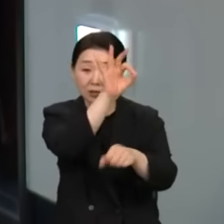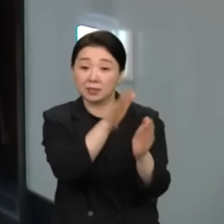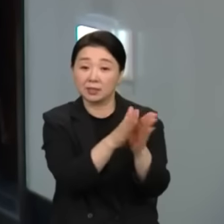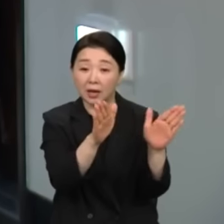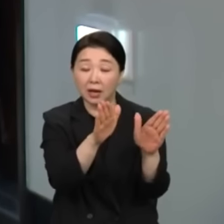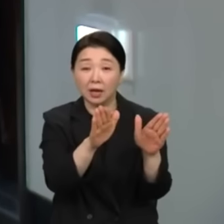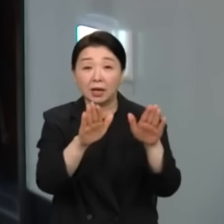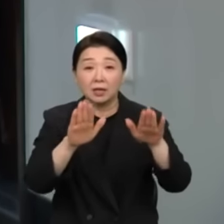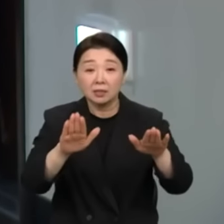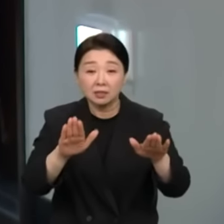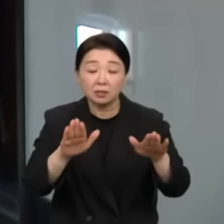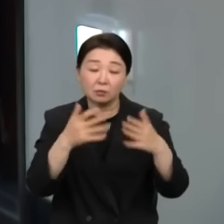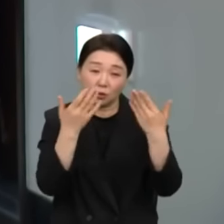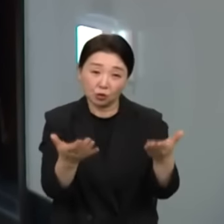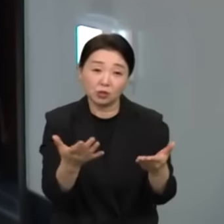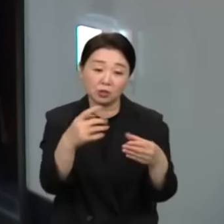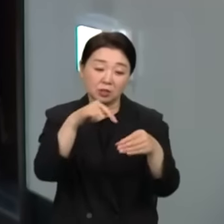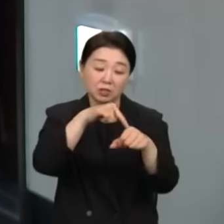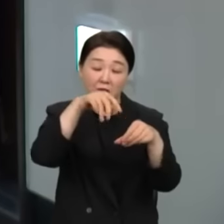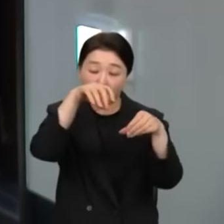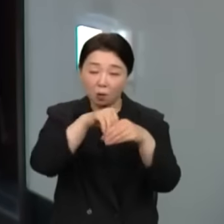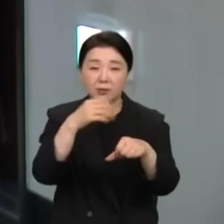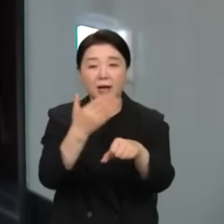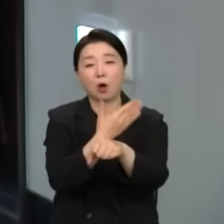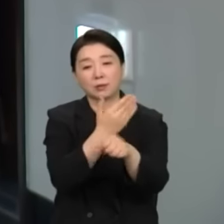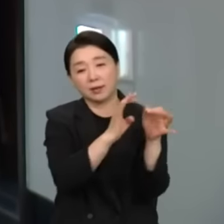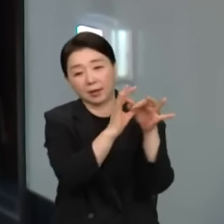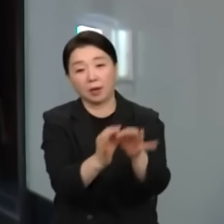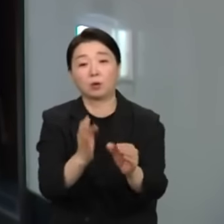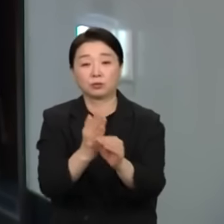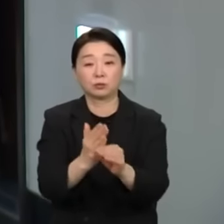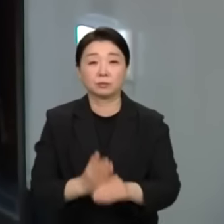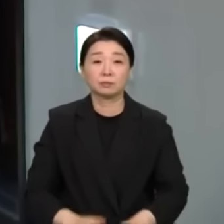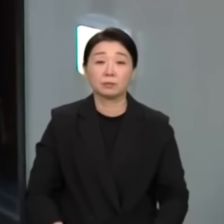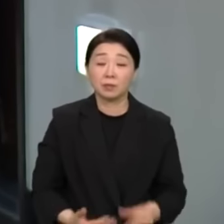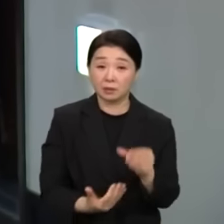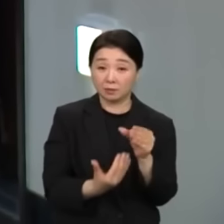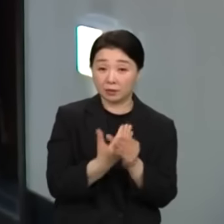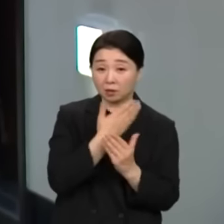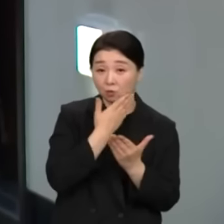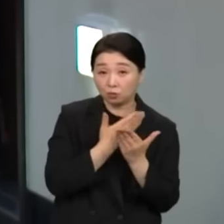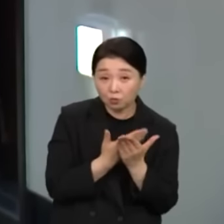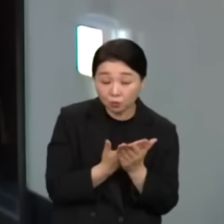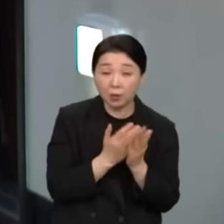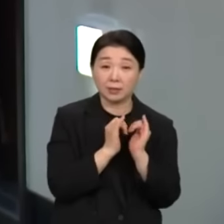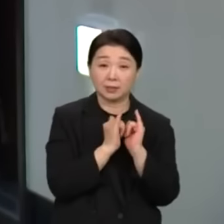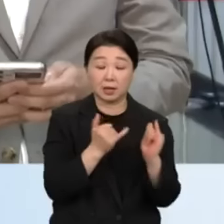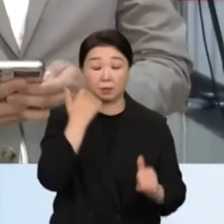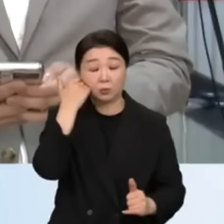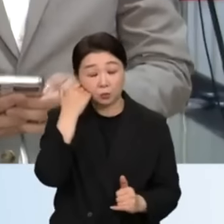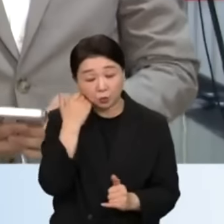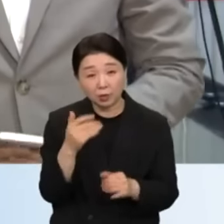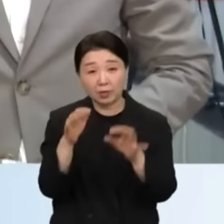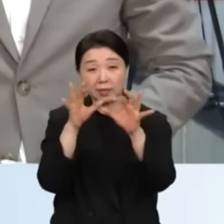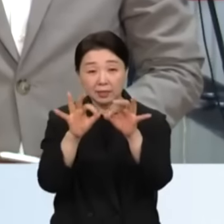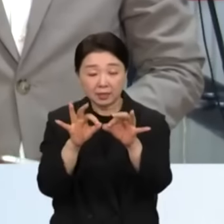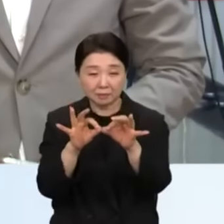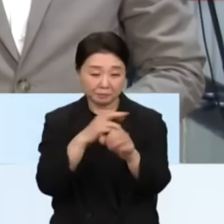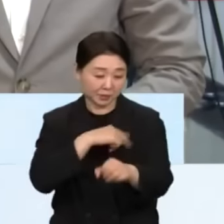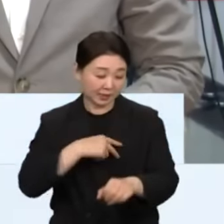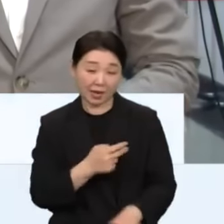시작됐으니까 휴식 시간을 포함해 9시간 동안 이어지고 있는데요. 이번 사건의 핵심 인물 중 한 명인 김계환 해병대